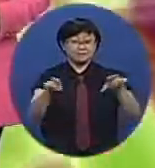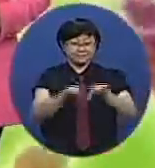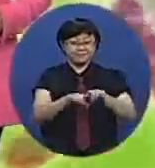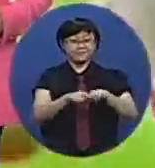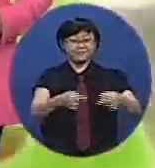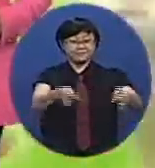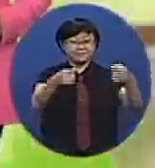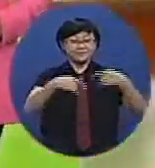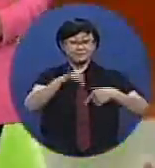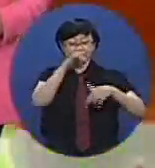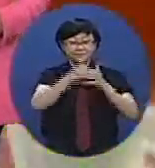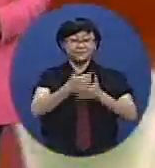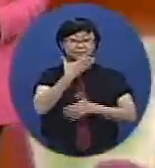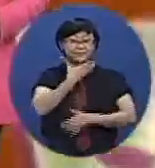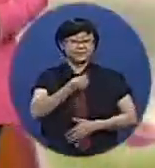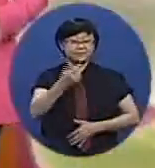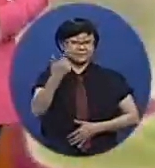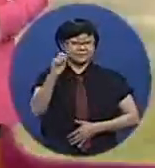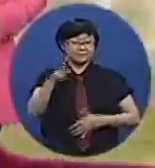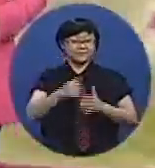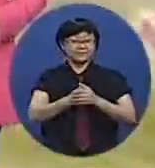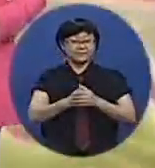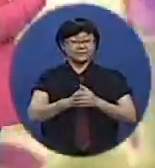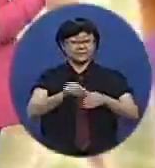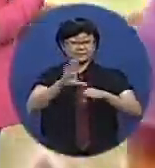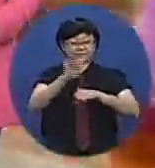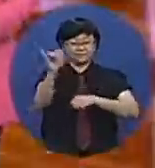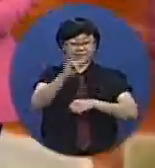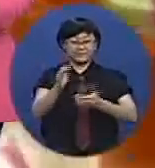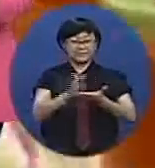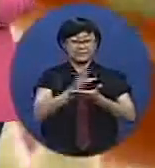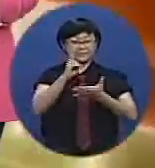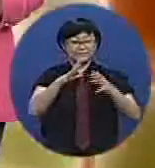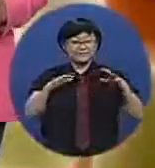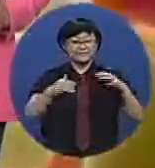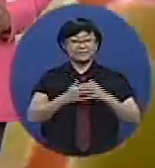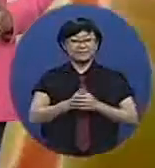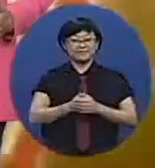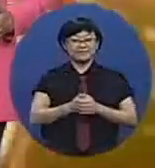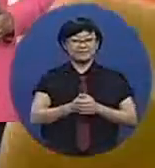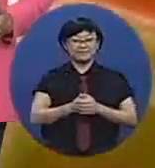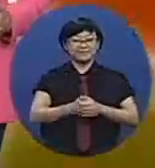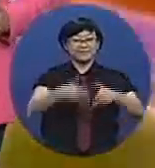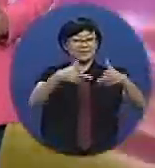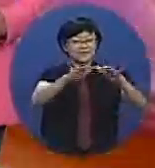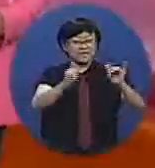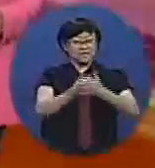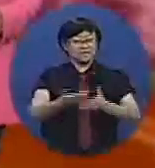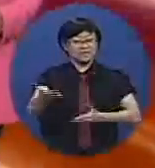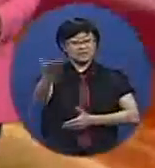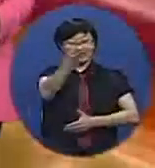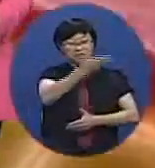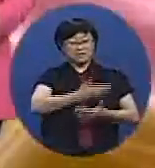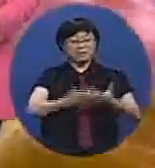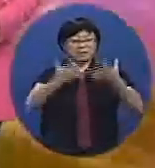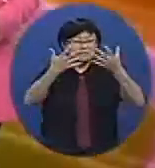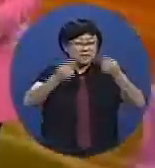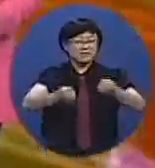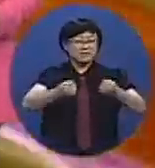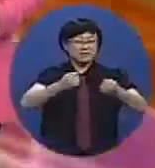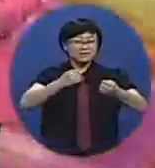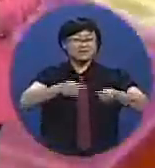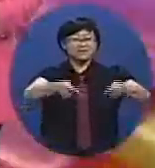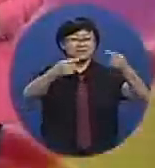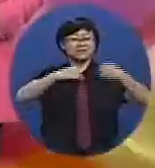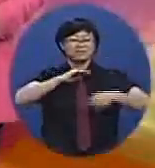하시는데요. 네. 이 복지TV 생방송 전국 나눔 노래자랑에서는 장애인 여러분들의 많은